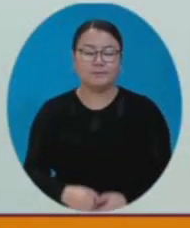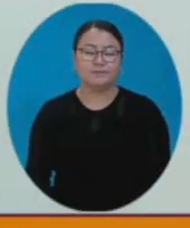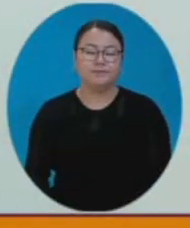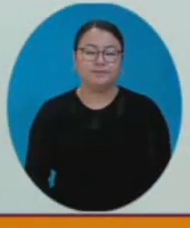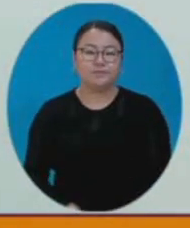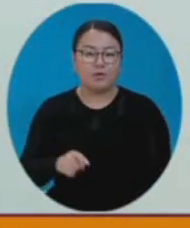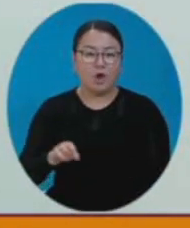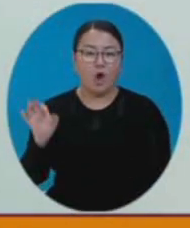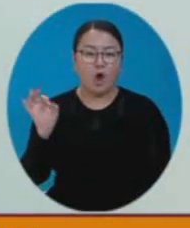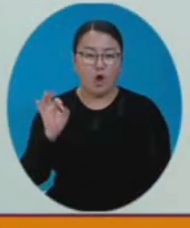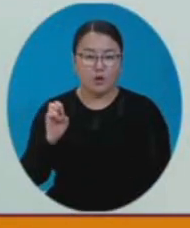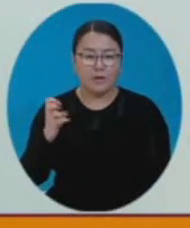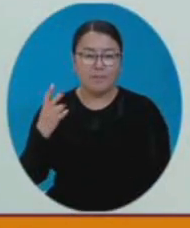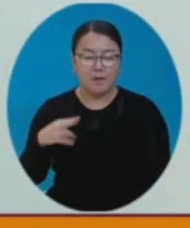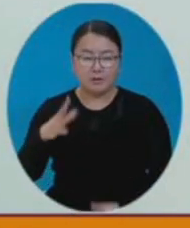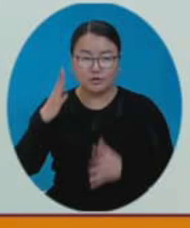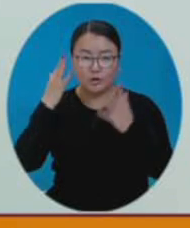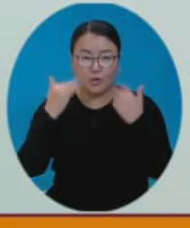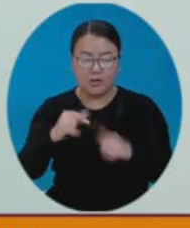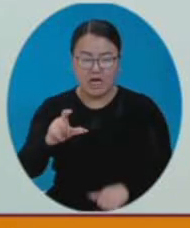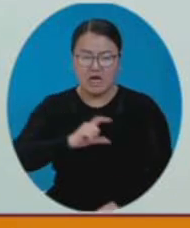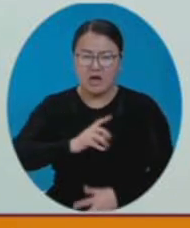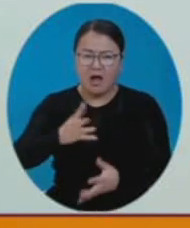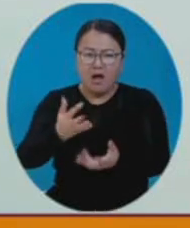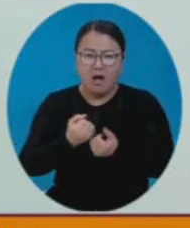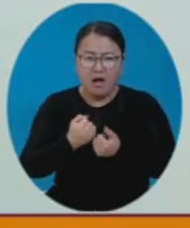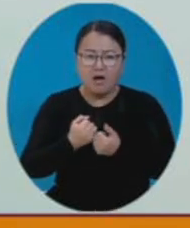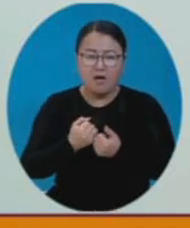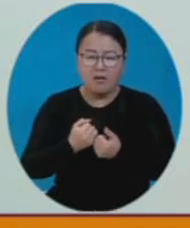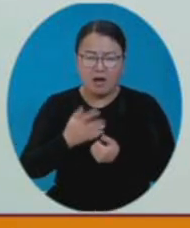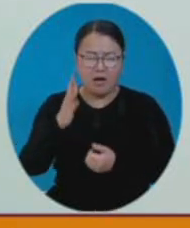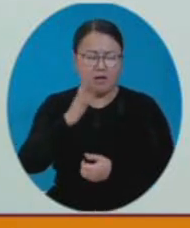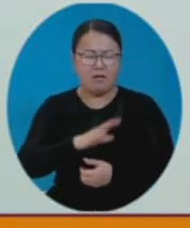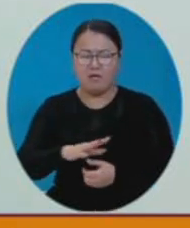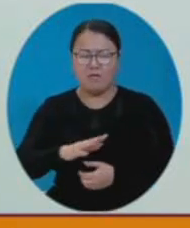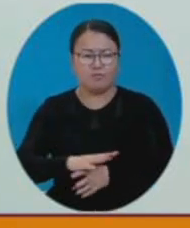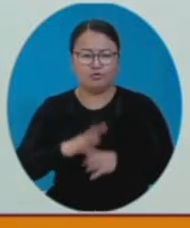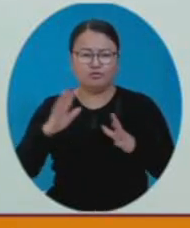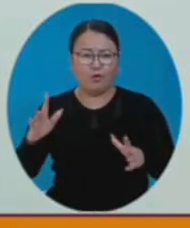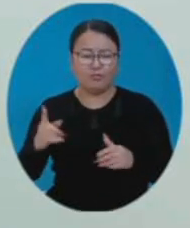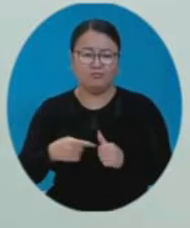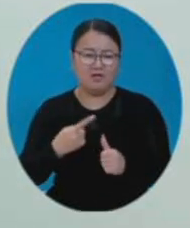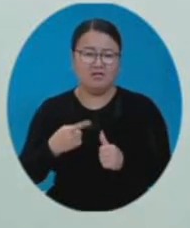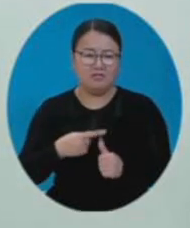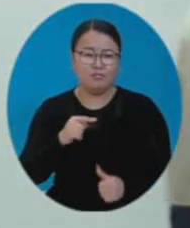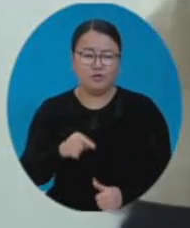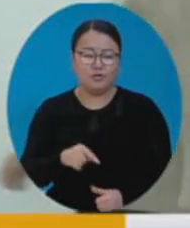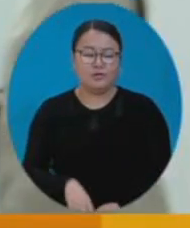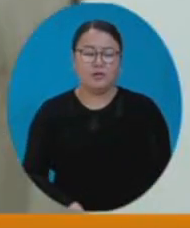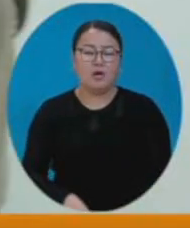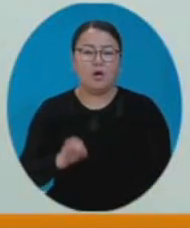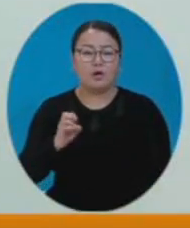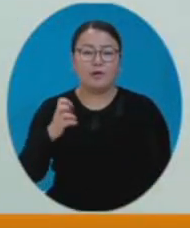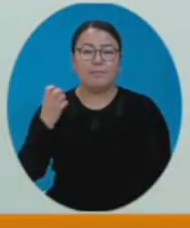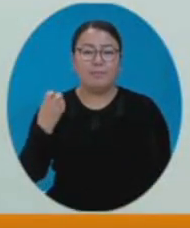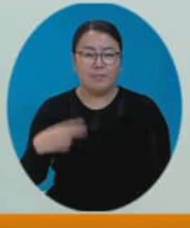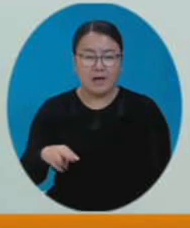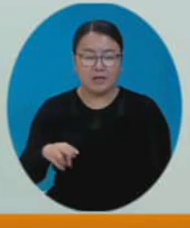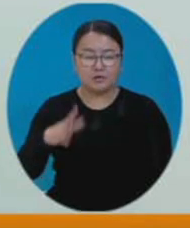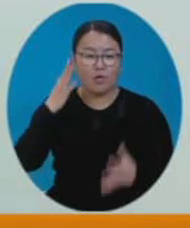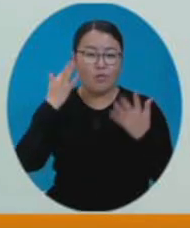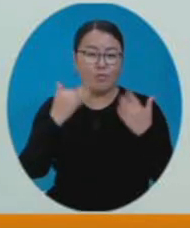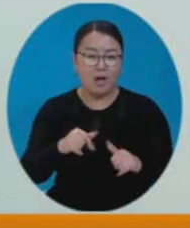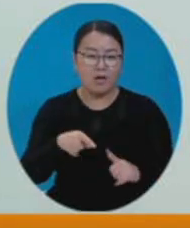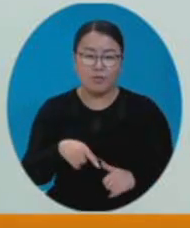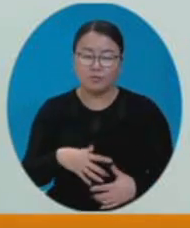Энэ олимпиадыг зохион байгуулах эрх авна гэдэг бол нэр хүндийн асуудал. Олимпиадыг зохион байгуулна гэдэг бол зөвхөн энэ